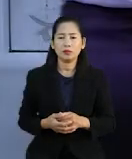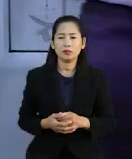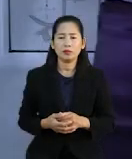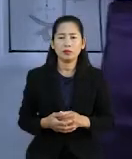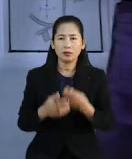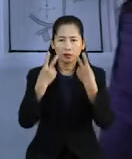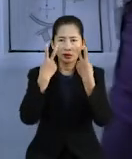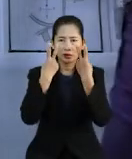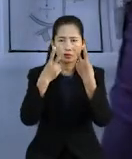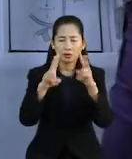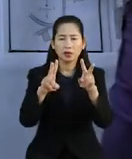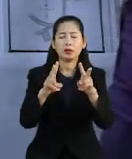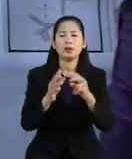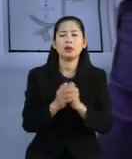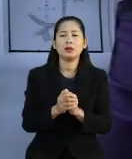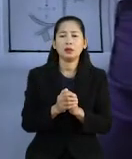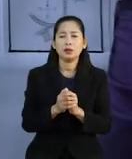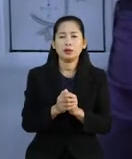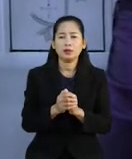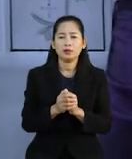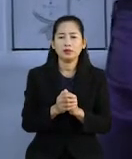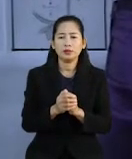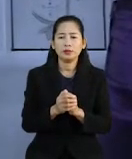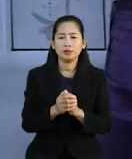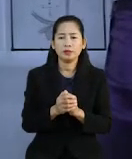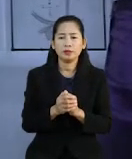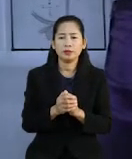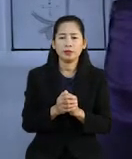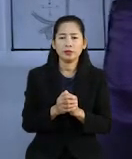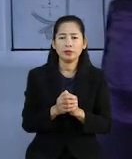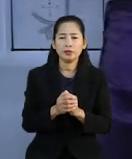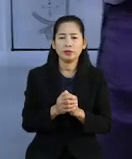chà mơ máu nó con na mơ mà nè kêu tiếng ao khăn đi